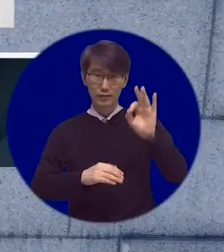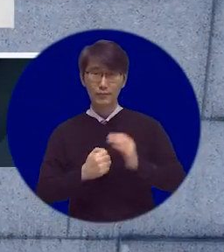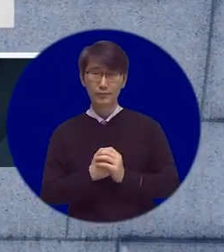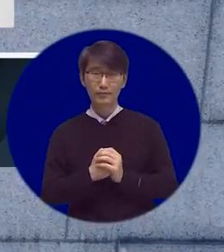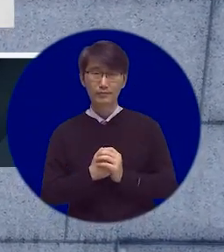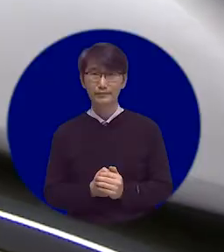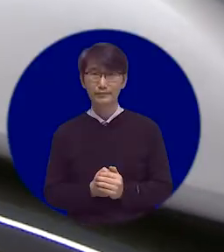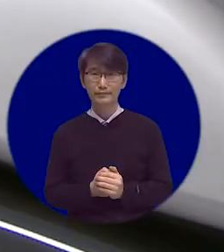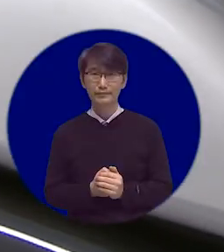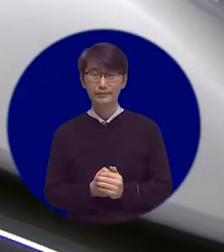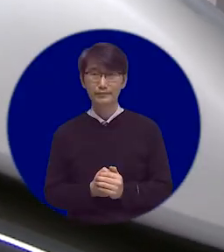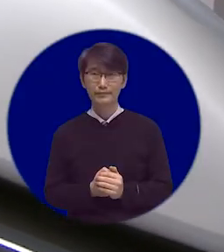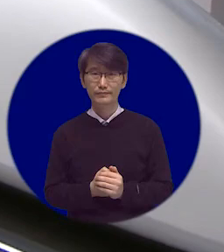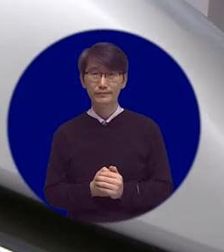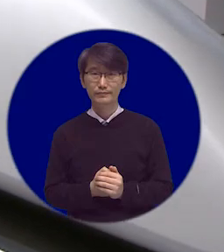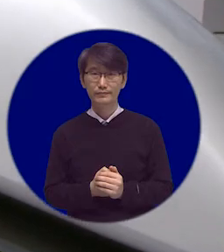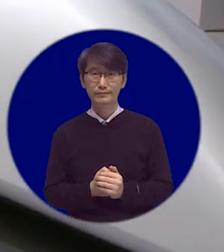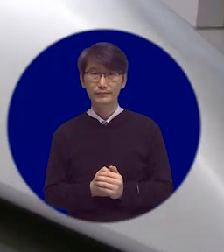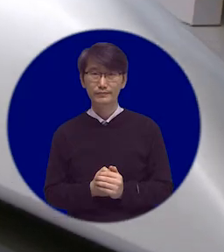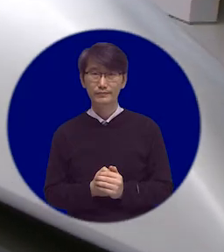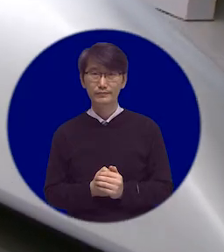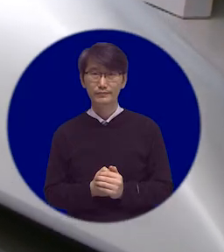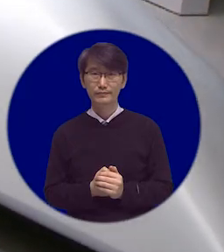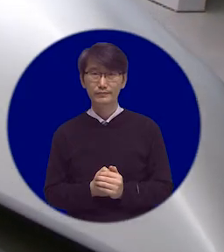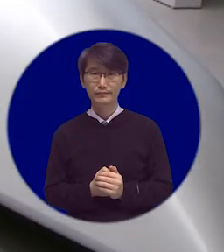사항을 알아봅니다.